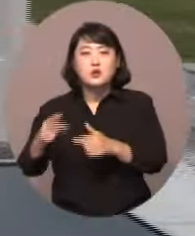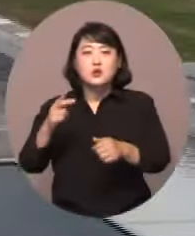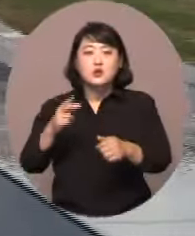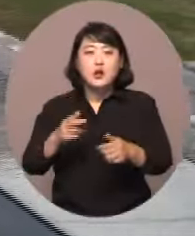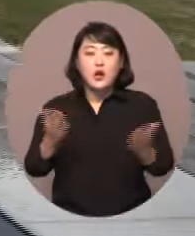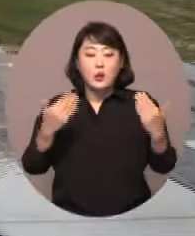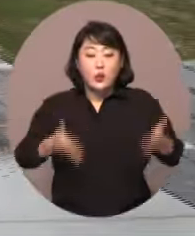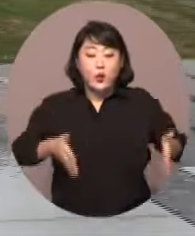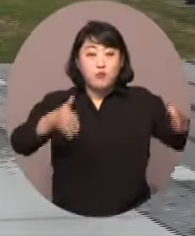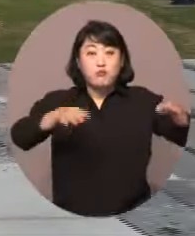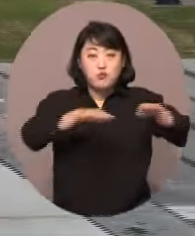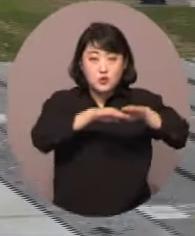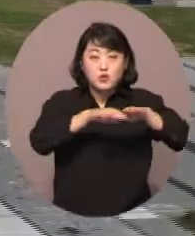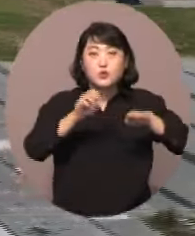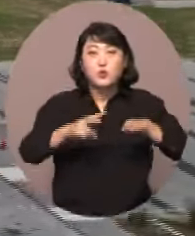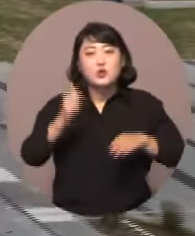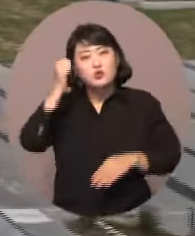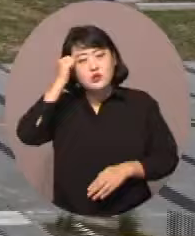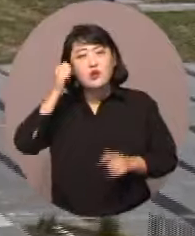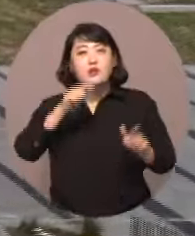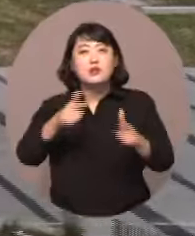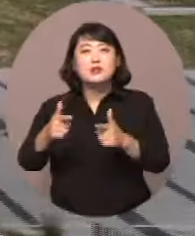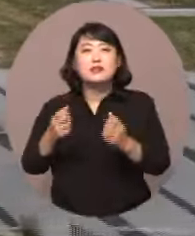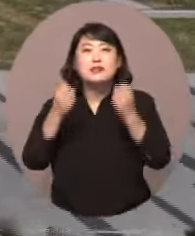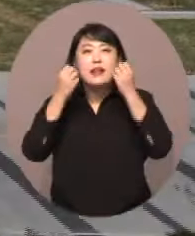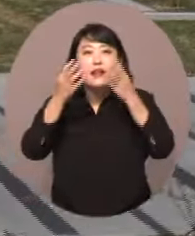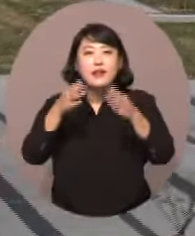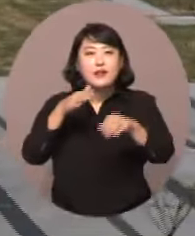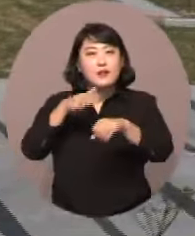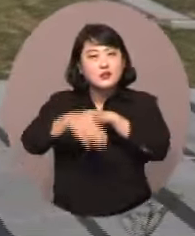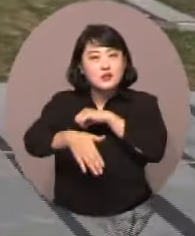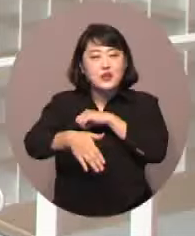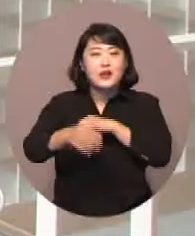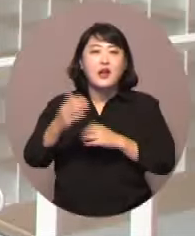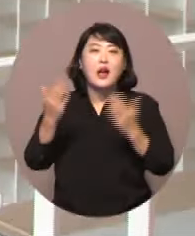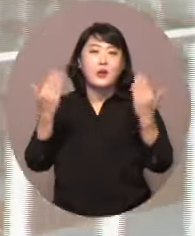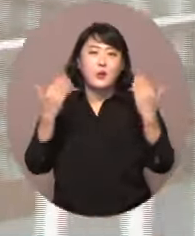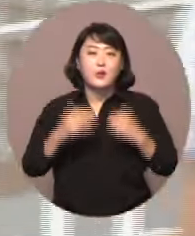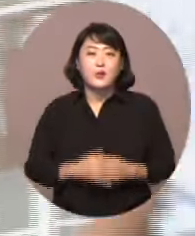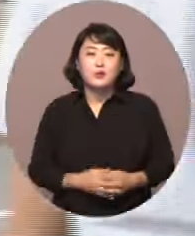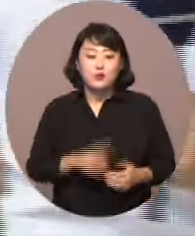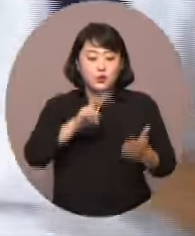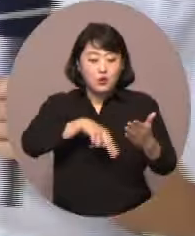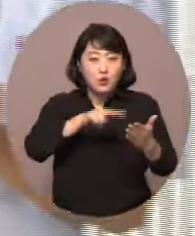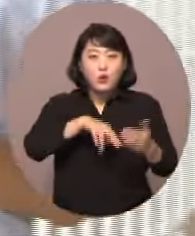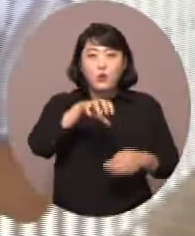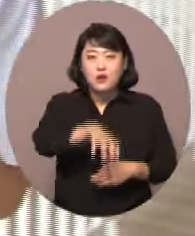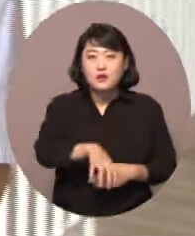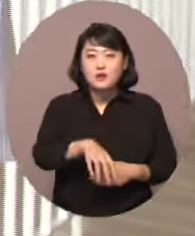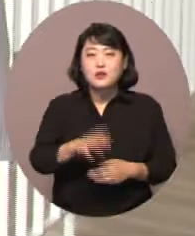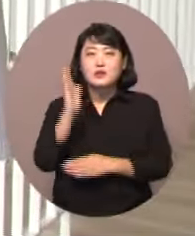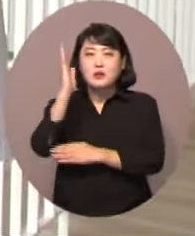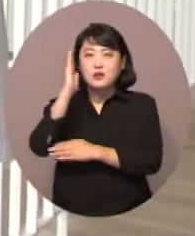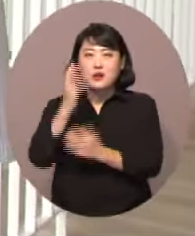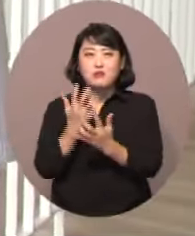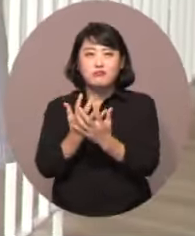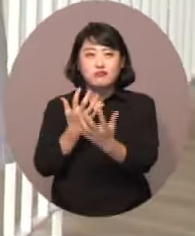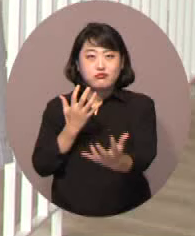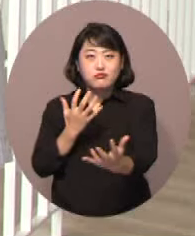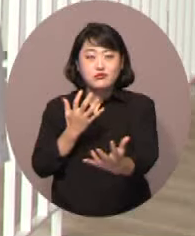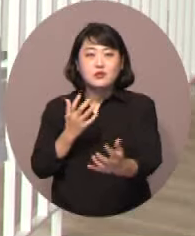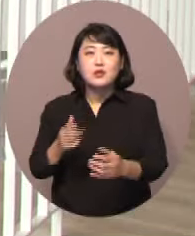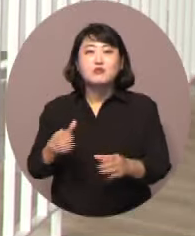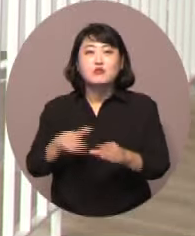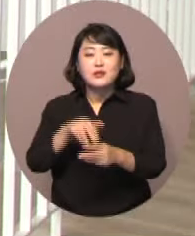시설을 함께 이용하도록 만들어진 새로운 개념의 캠퍼스입니다. 도서관과 세미나실 등이 마련된